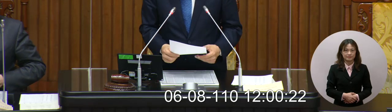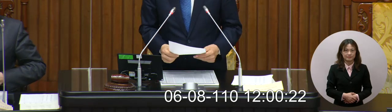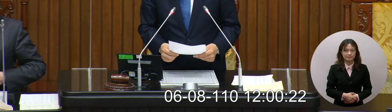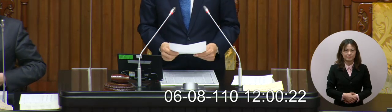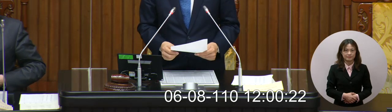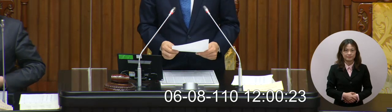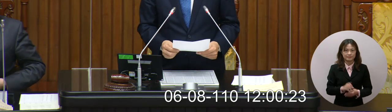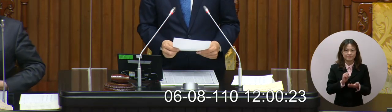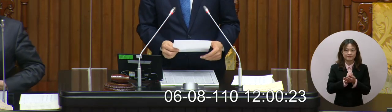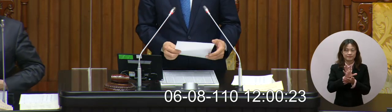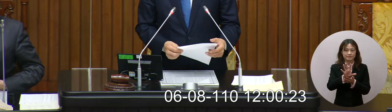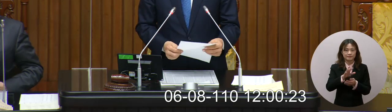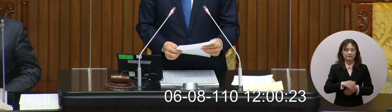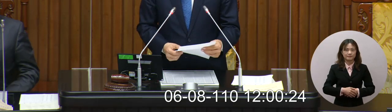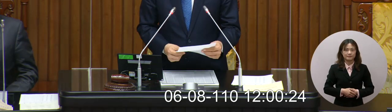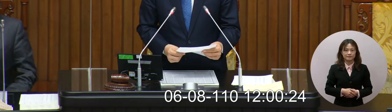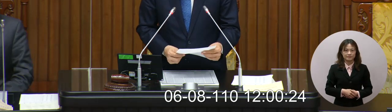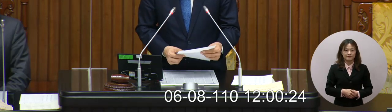报告委员会，